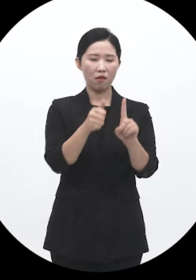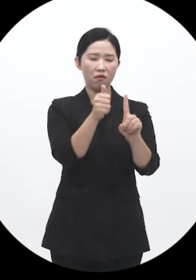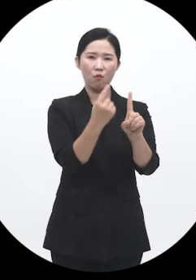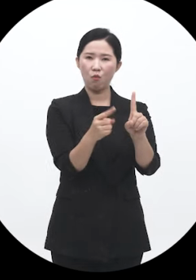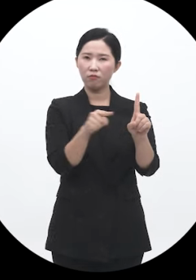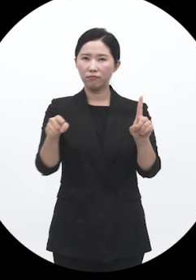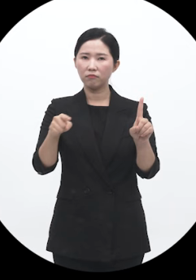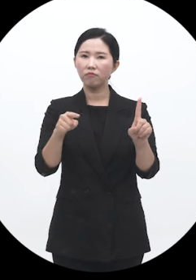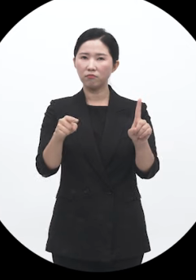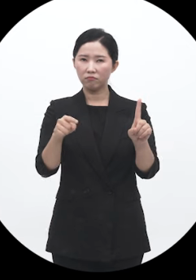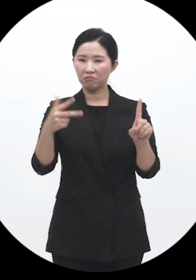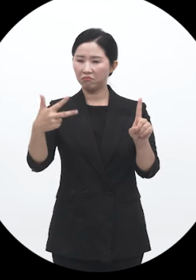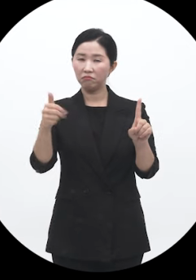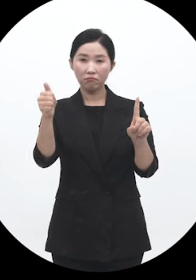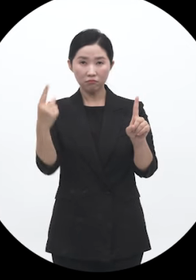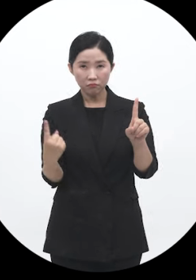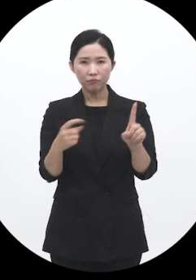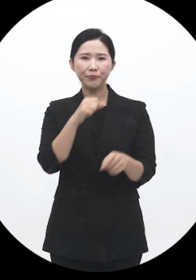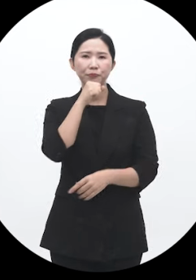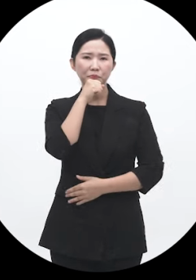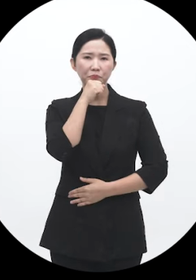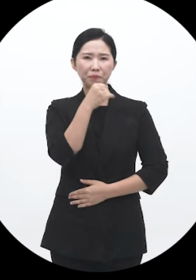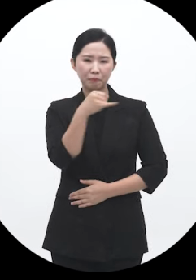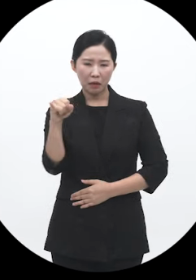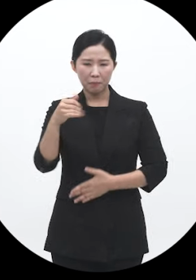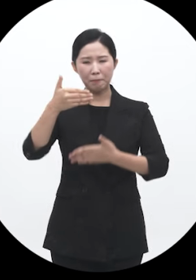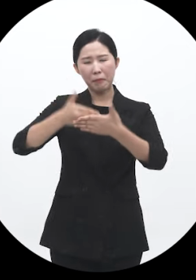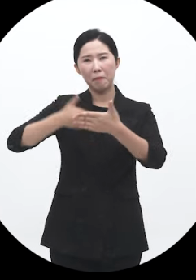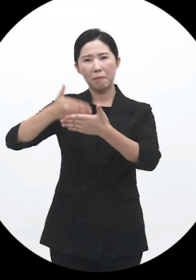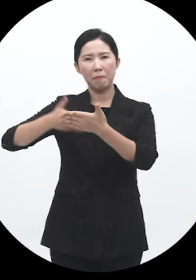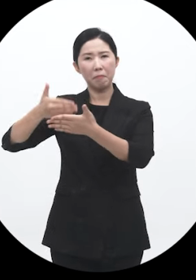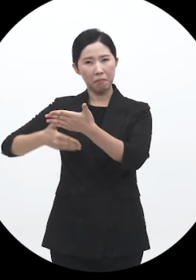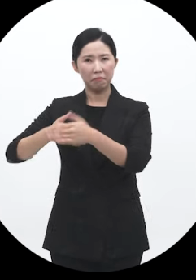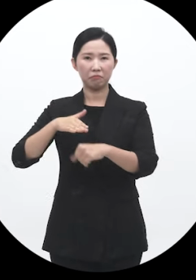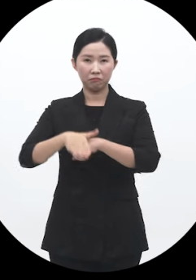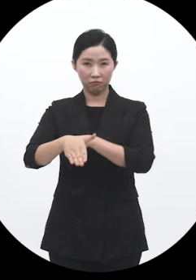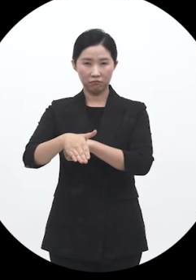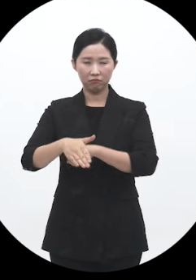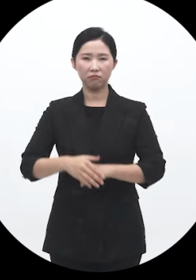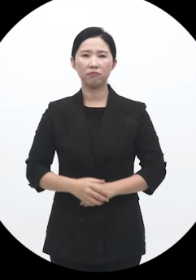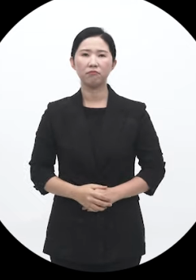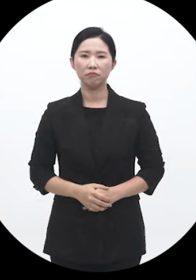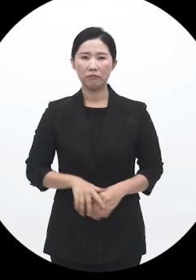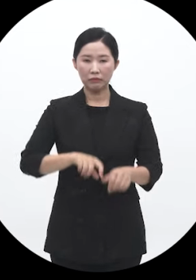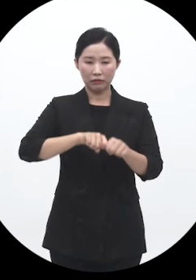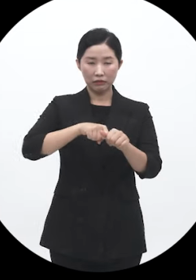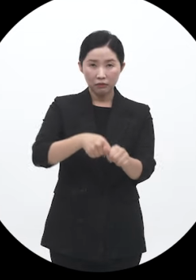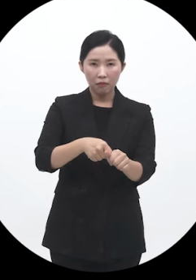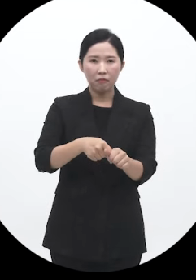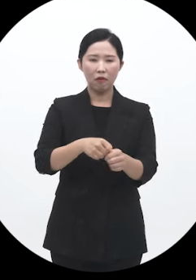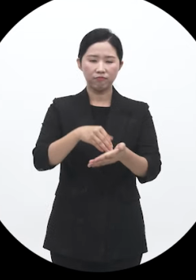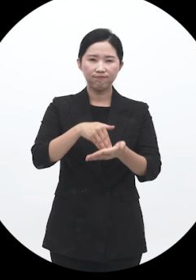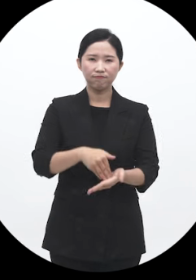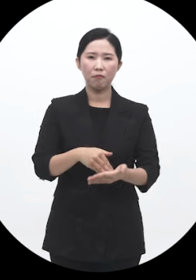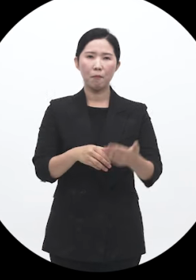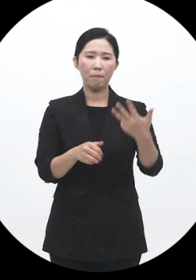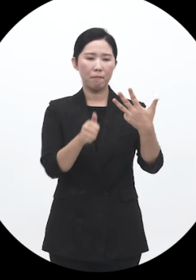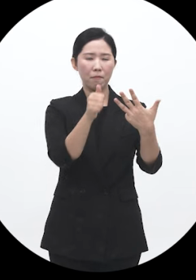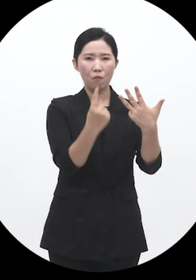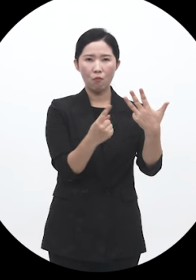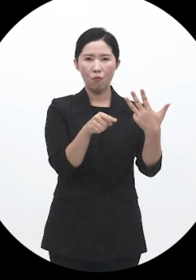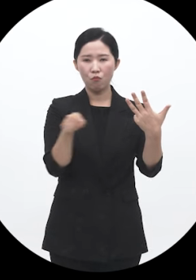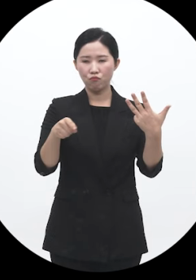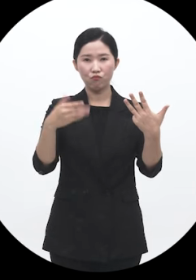제1호부터 제7호까지는 전형 만점 기준으로 일정 부분 감점되며 제8호와